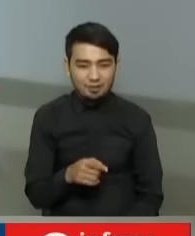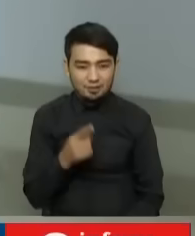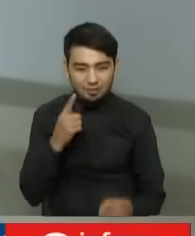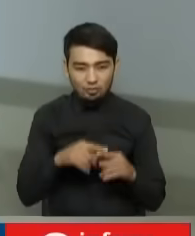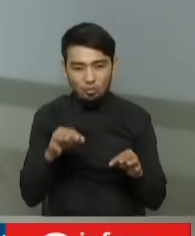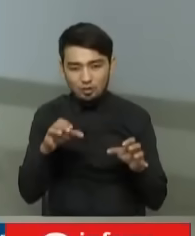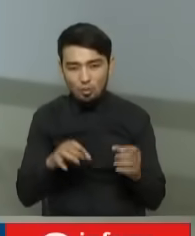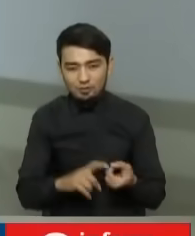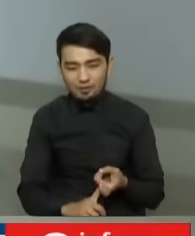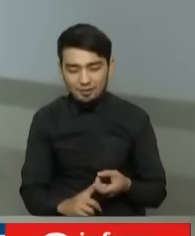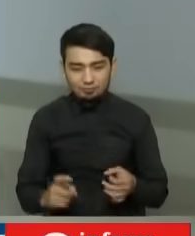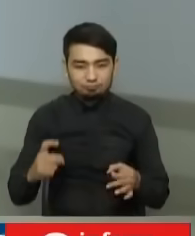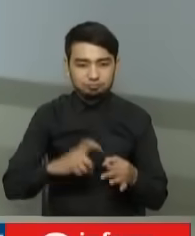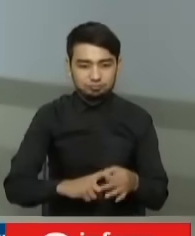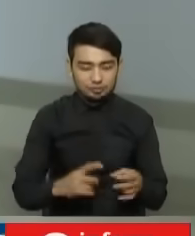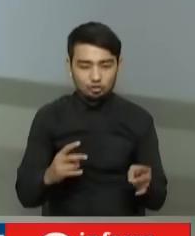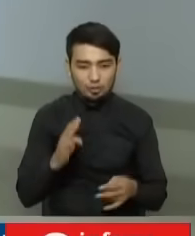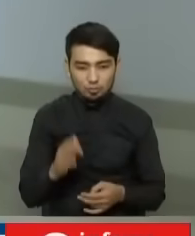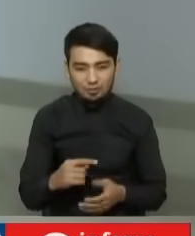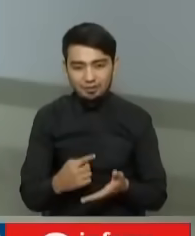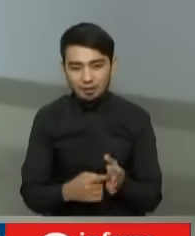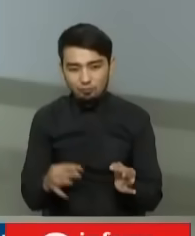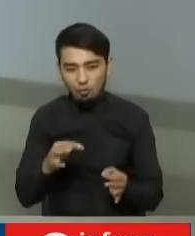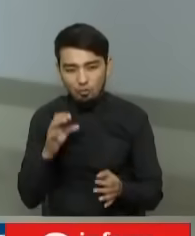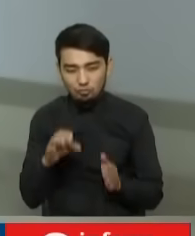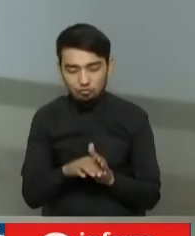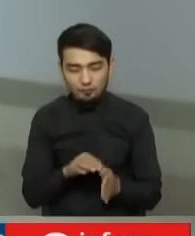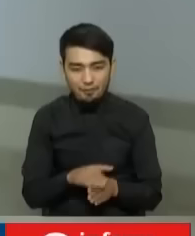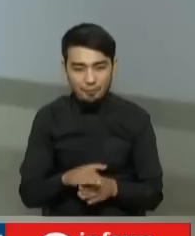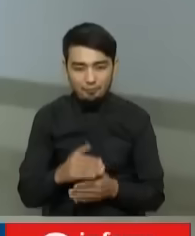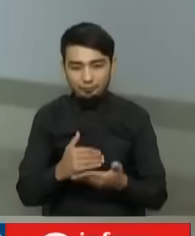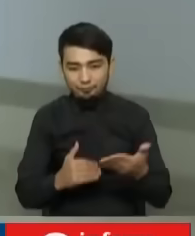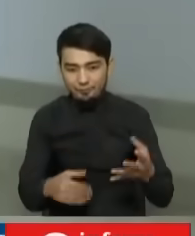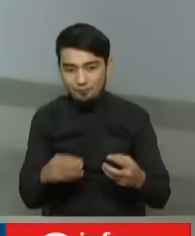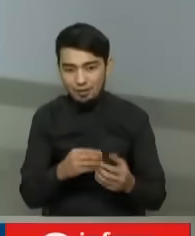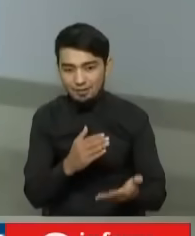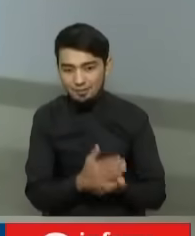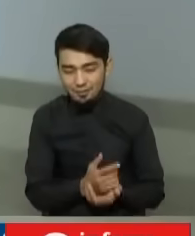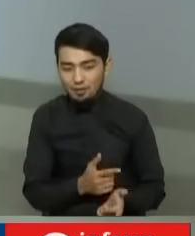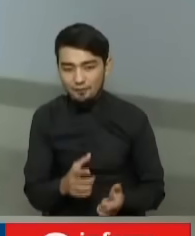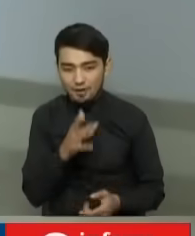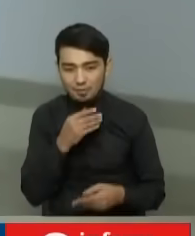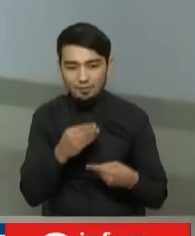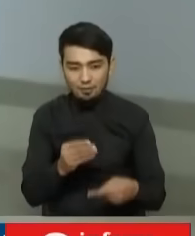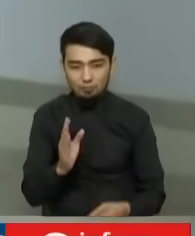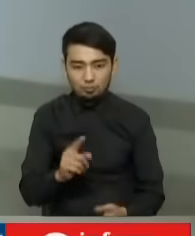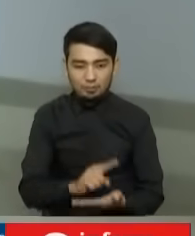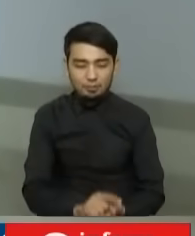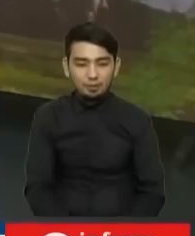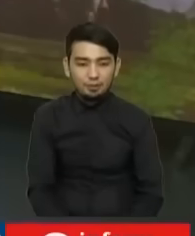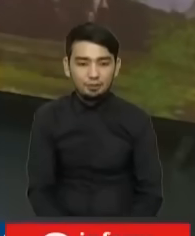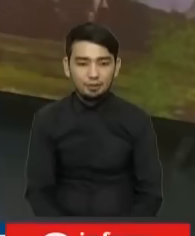заңға сәйкестендіру талаптарына сәйкес болу үшін дайындалуға уақыт береміз.